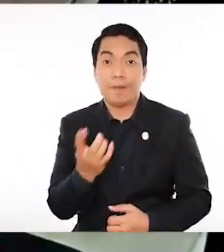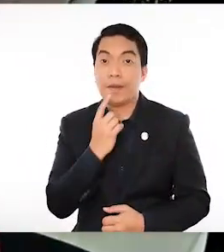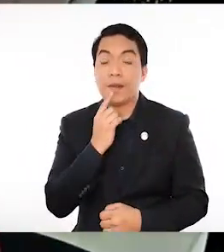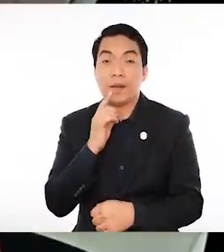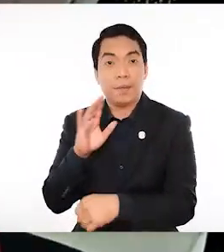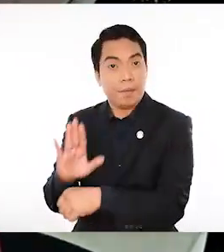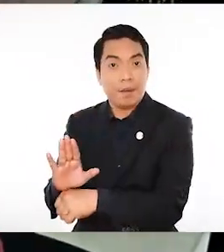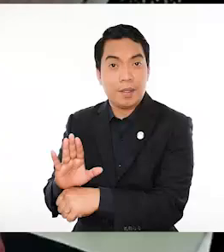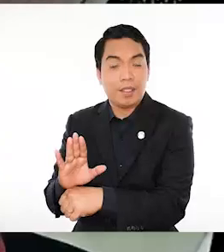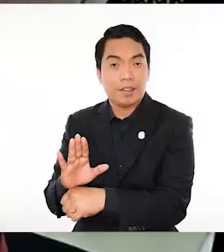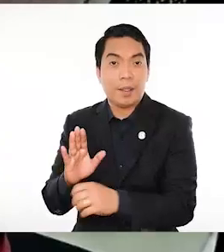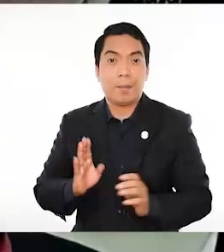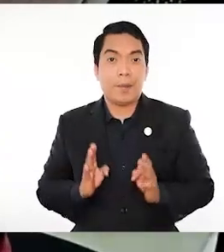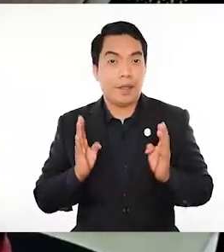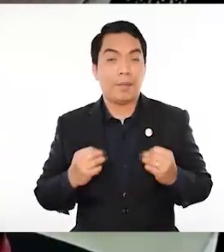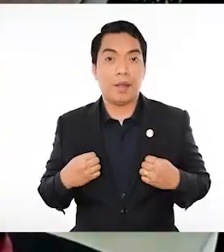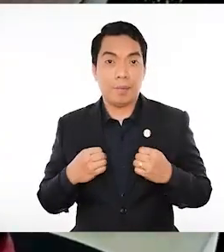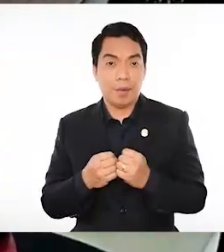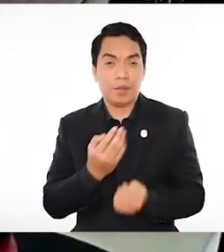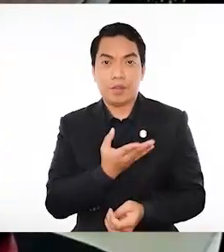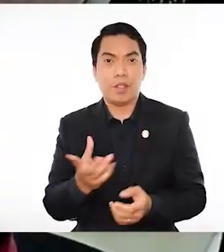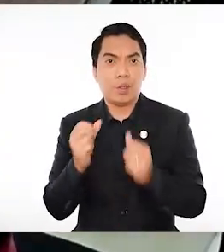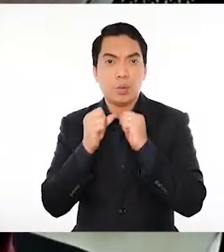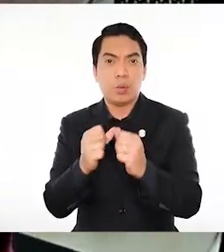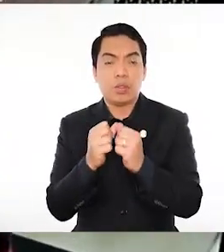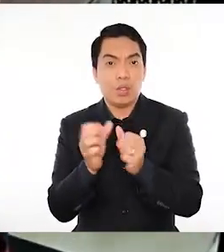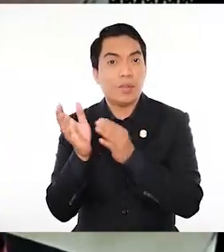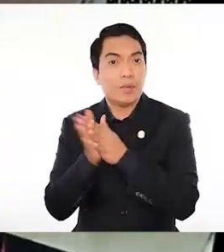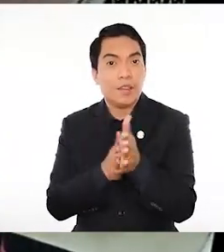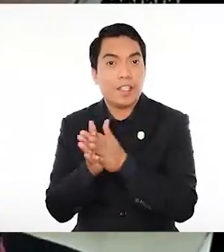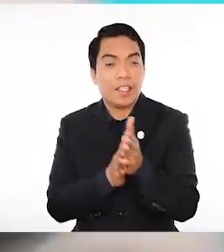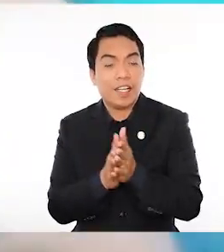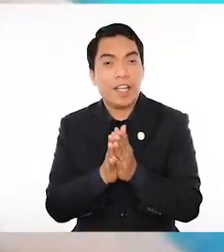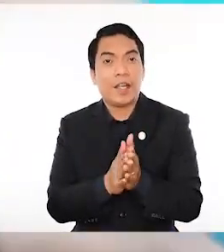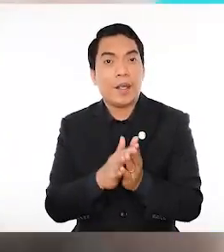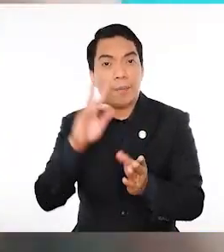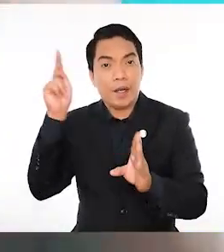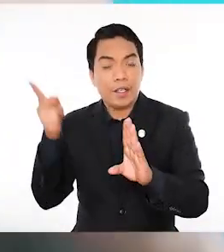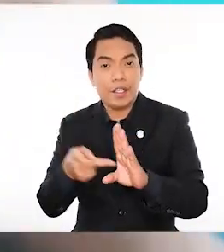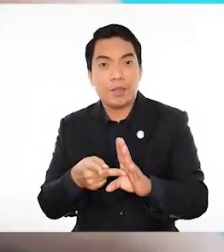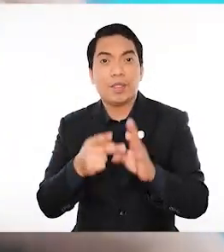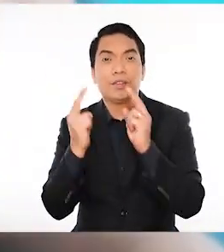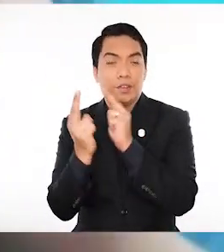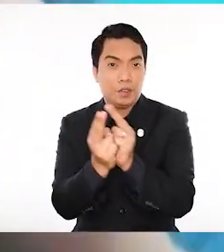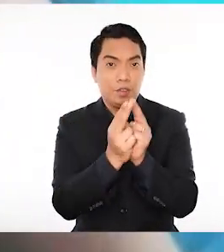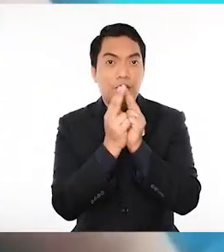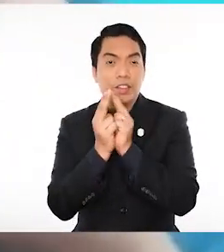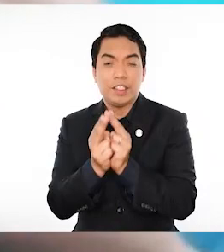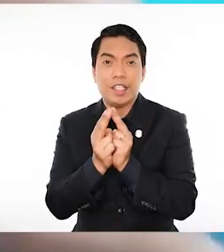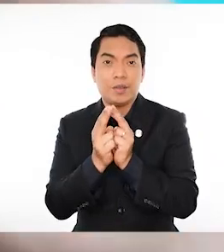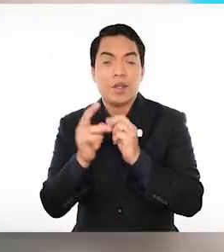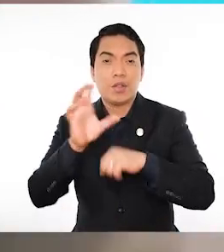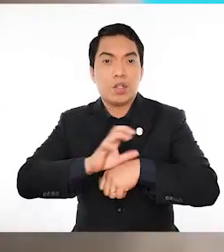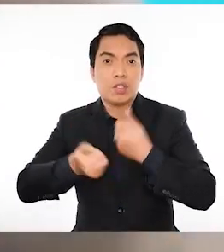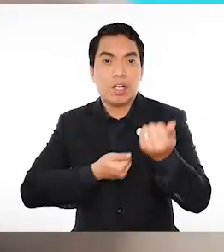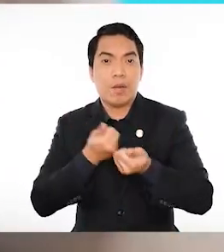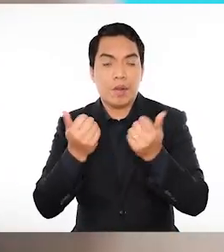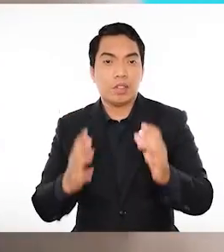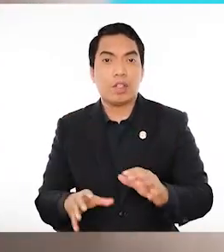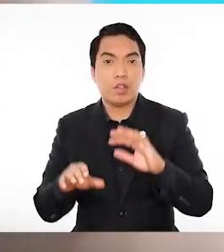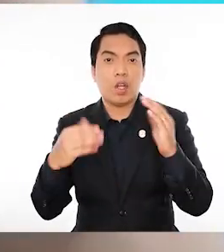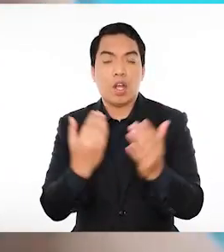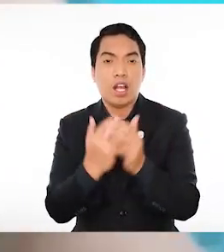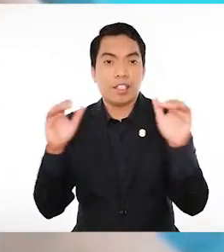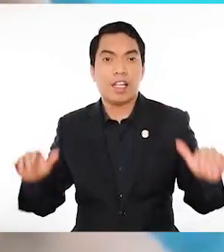mga nasa kapisan ng binhi na patuloy po sila sa masiglang pakikipagkaisa sa ating namamahala sa lahat ng mga gawain